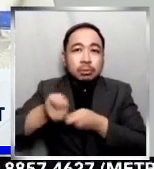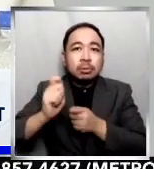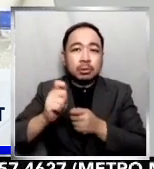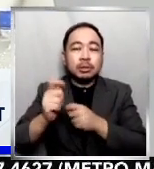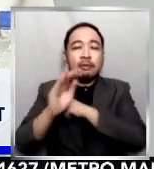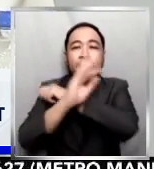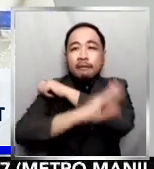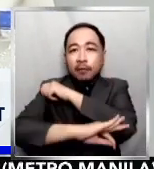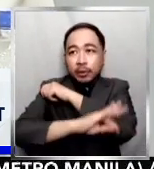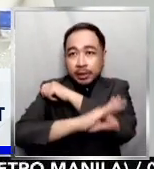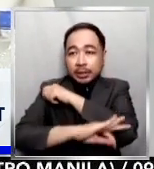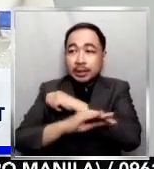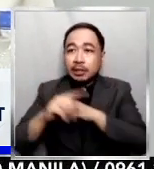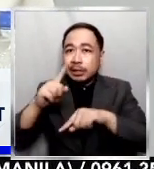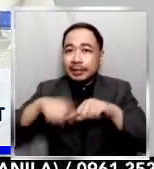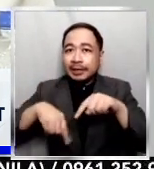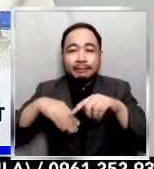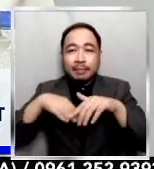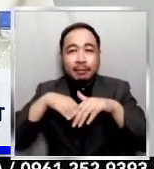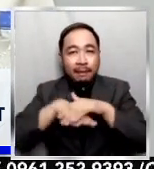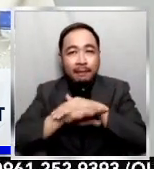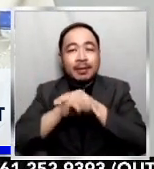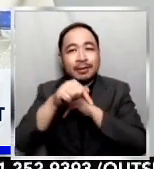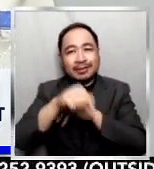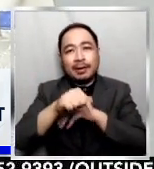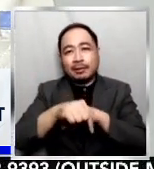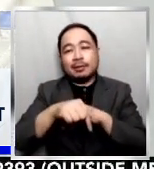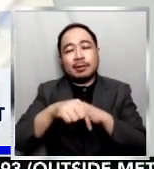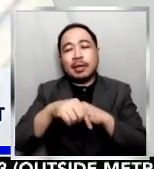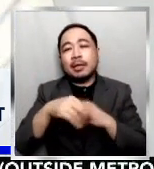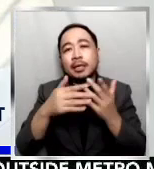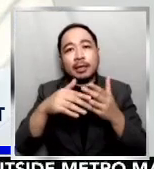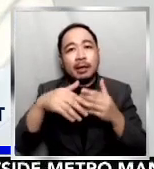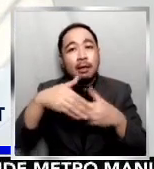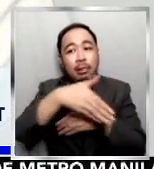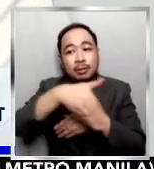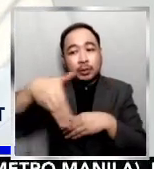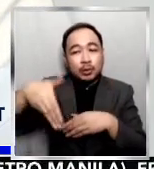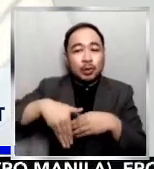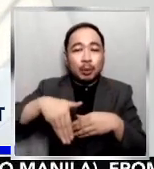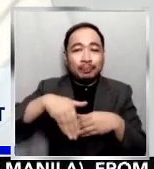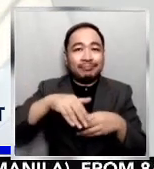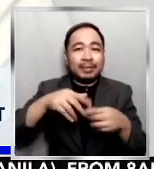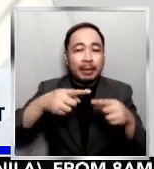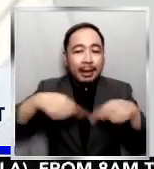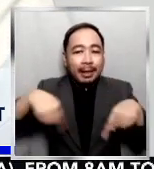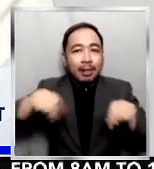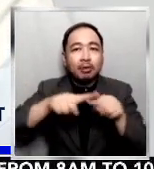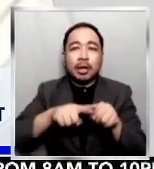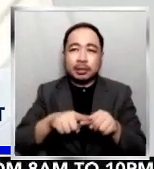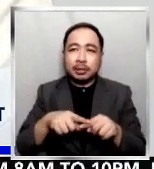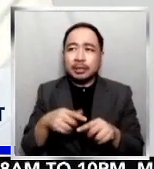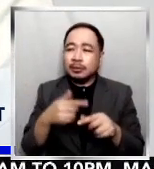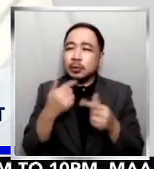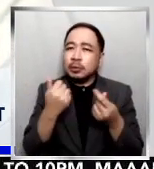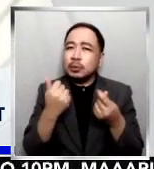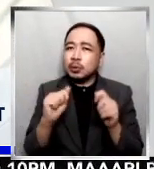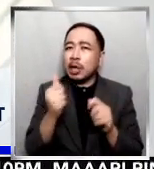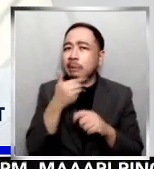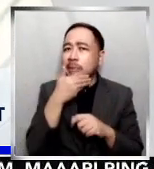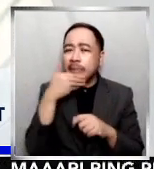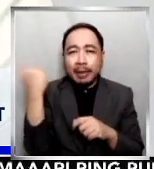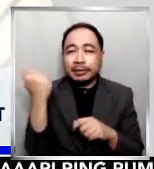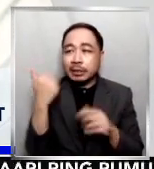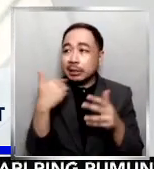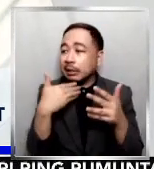hindi po pwedeng mangisda sa ating exclusive economic zone. We have done all that we could given the absence po